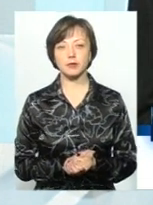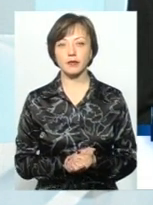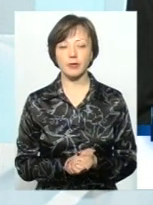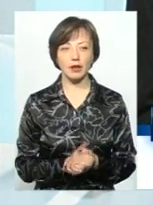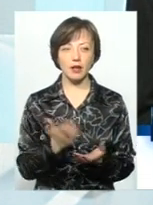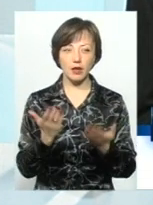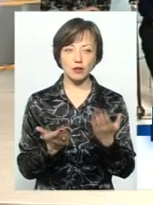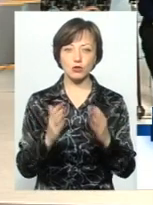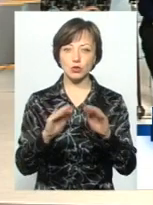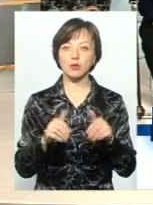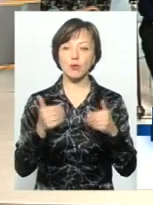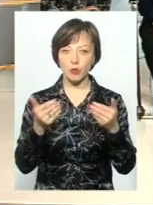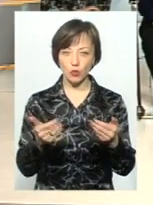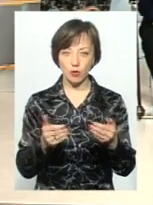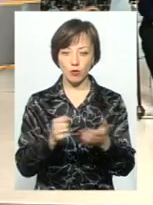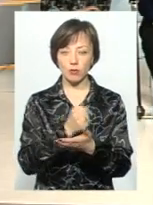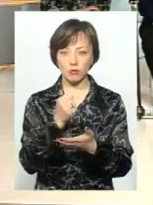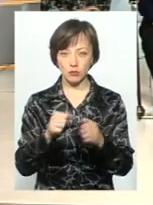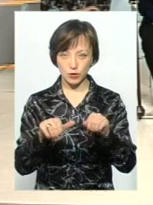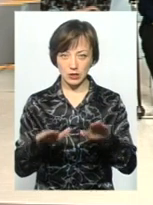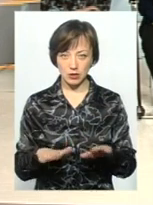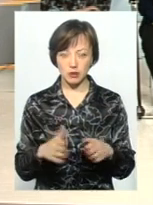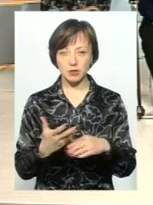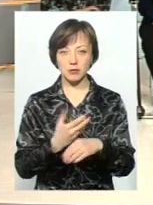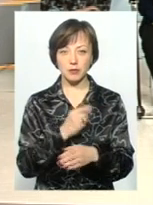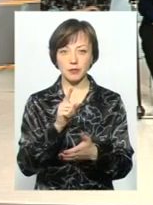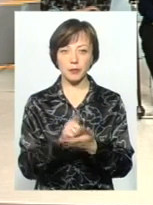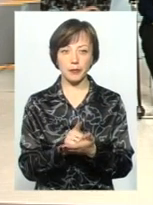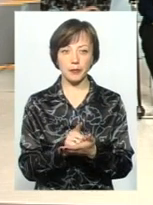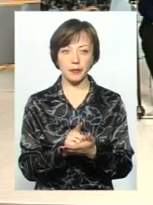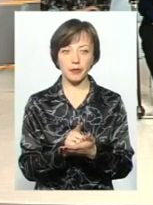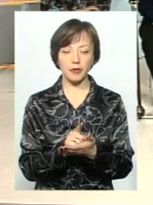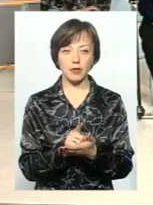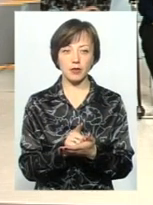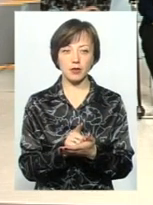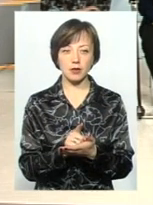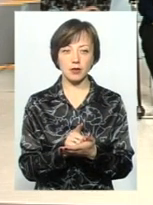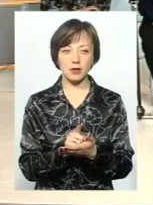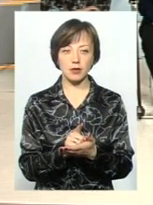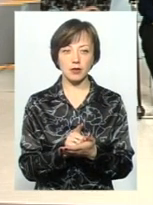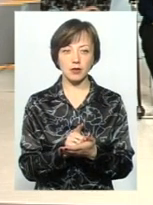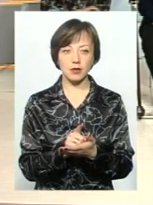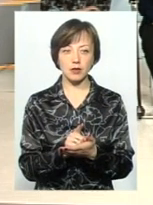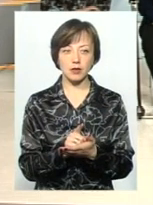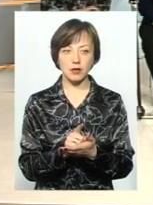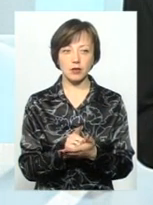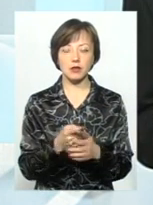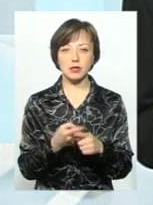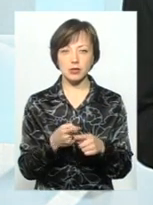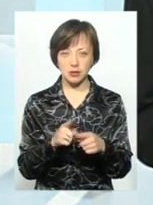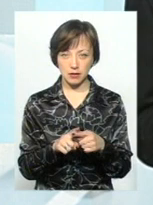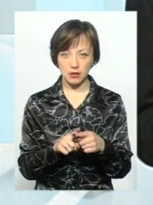запропонованої постанови, яка мала бути, всіх коштів мало нам хватити з розрахунку, яка обслуговування системи мало хватити нам для обслуговування. Тобто